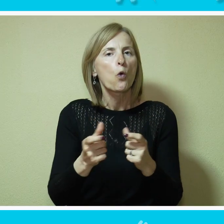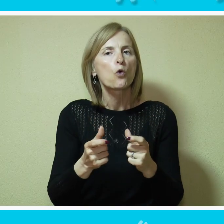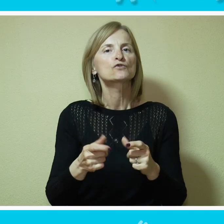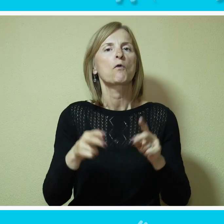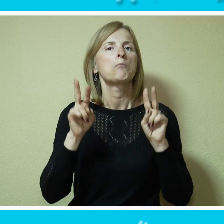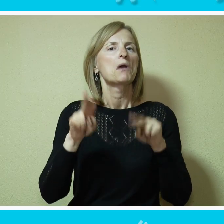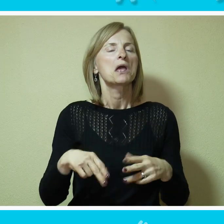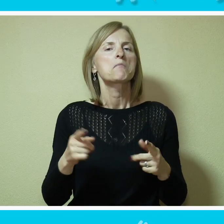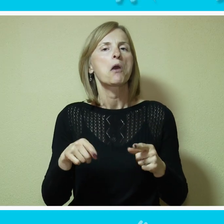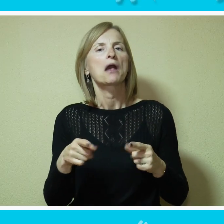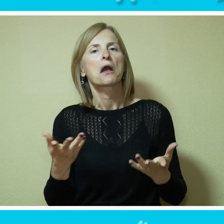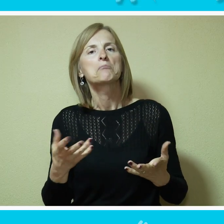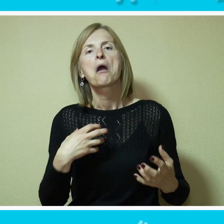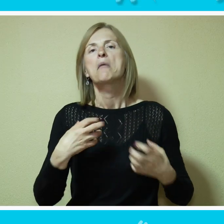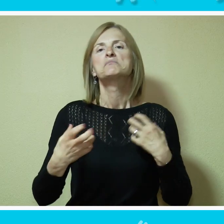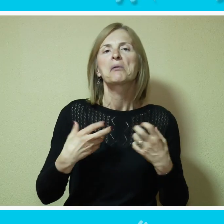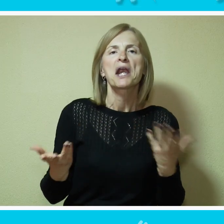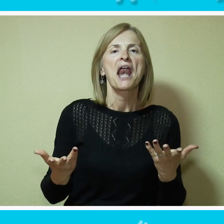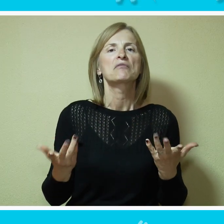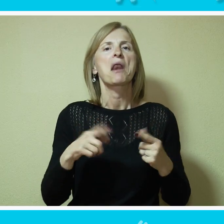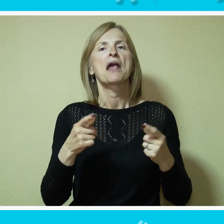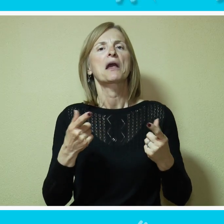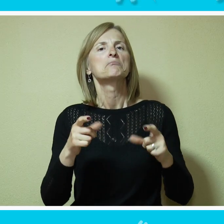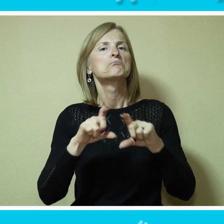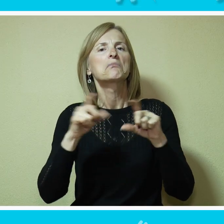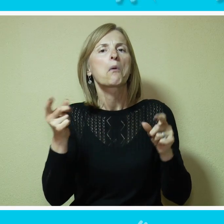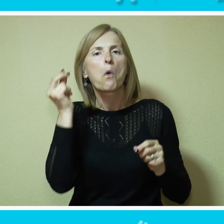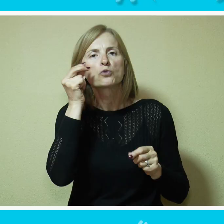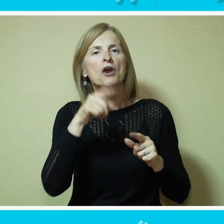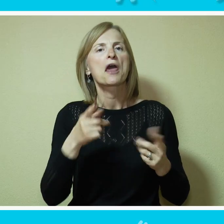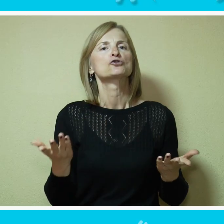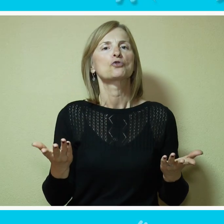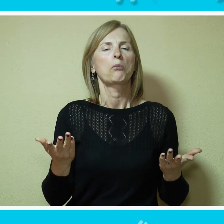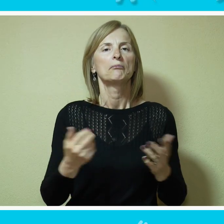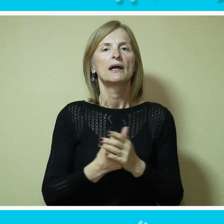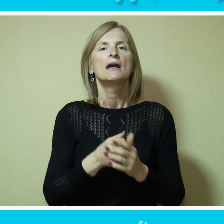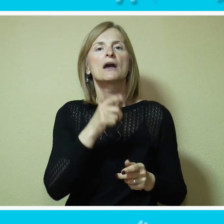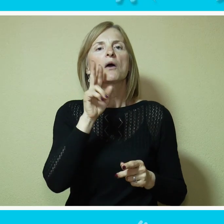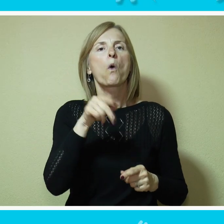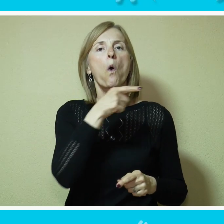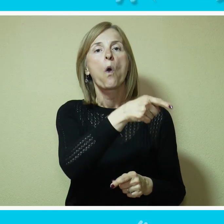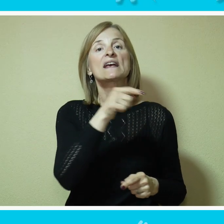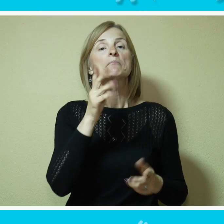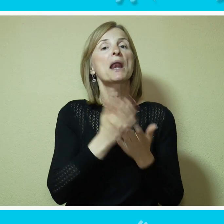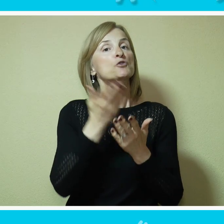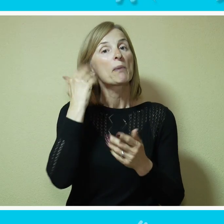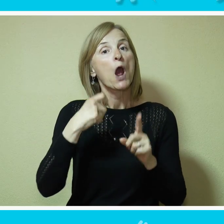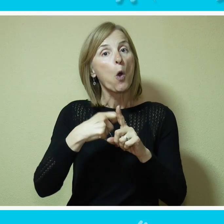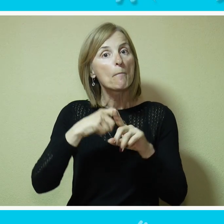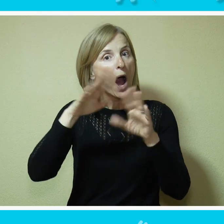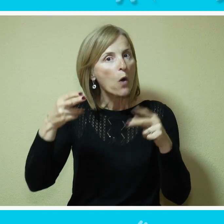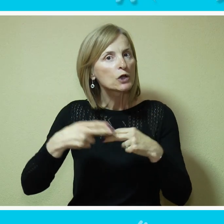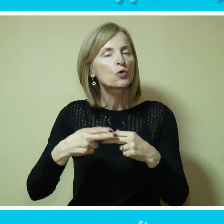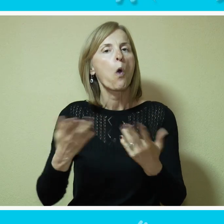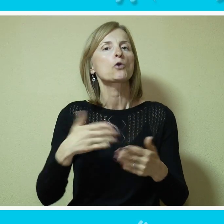imaju neke sekcije glumačke, odlaze zajedno na more, bili su sad na Kopaoniku, tako da je